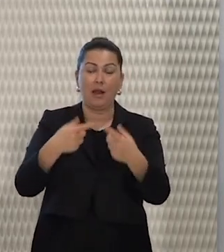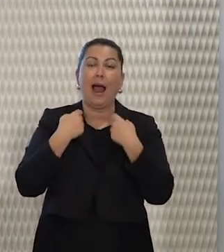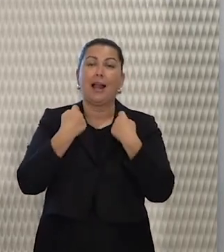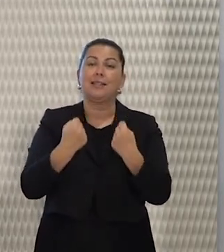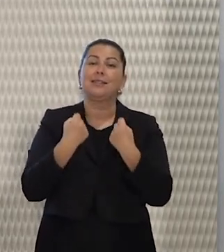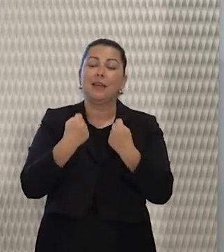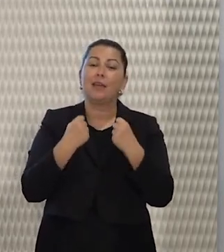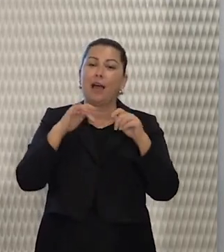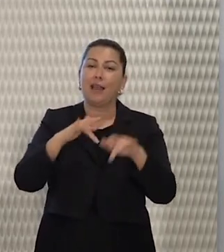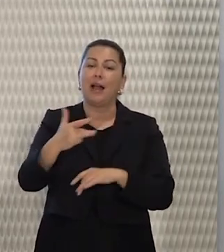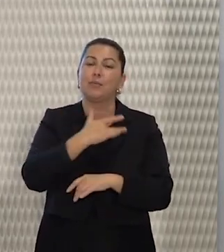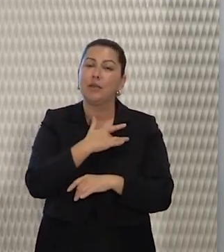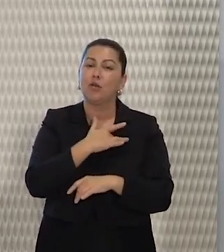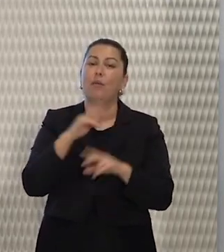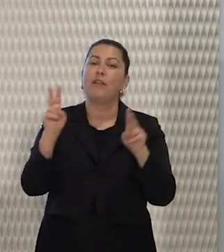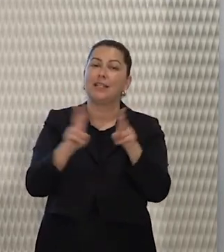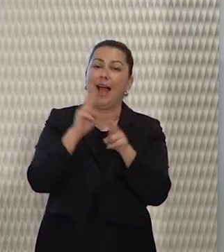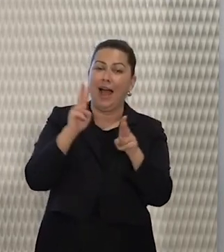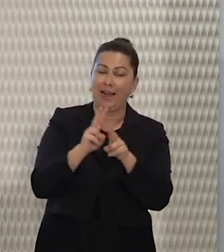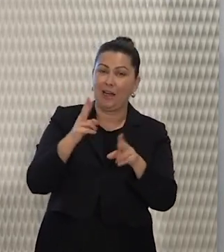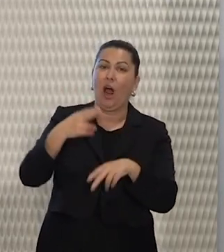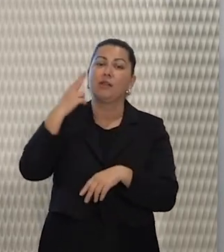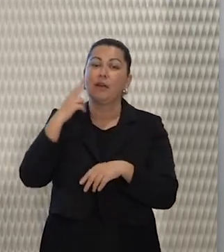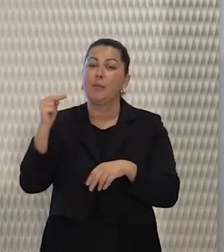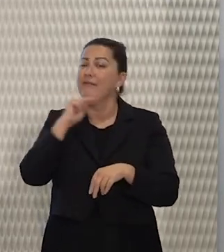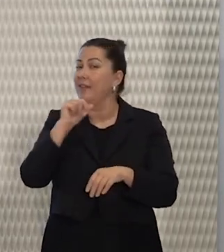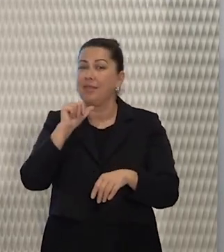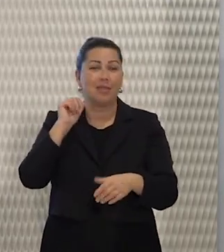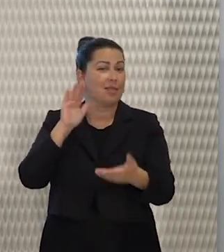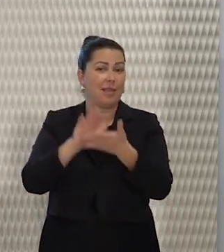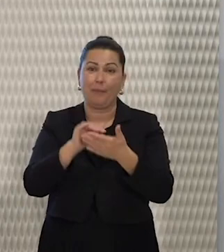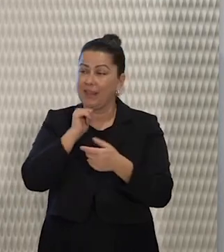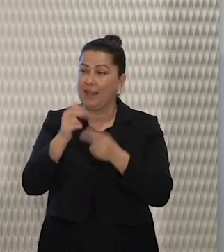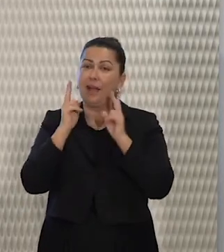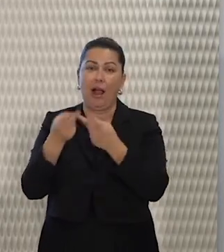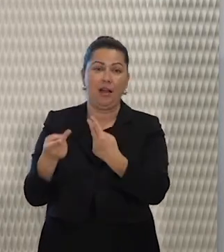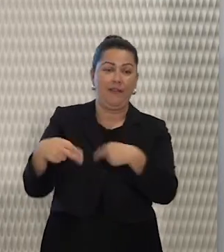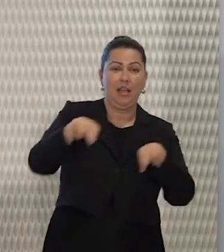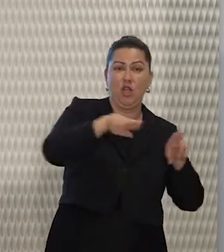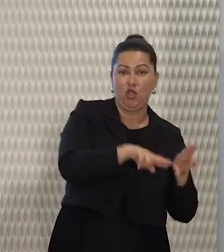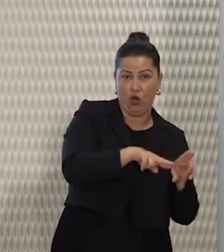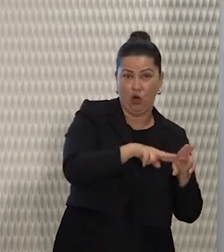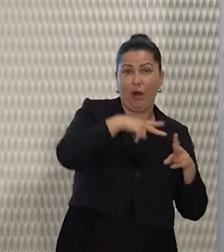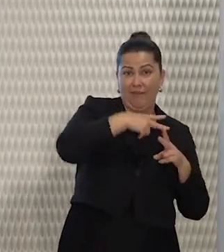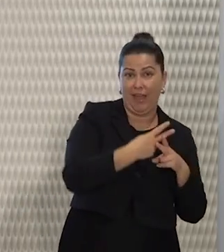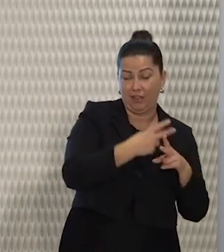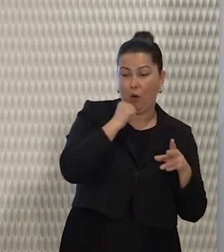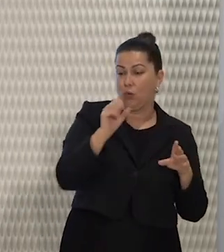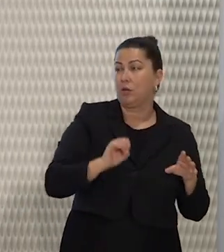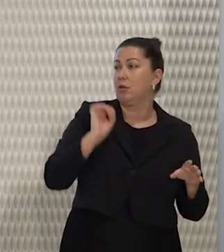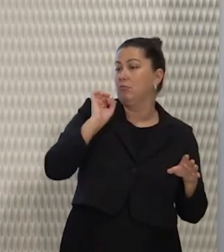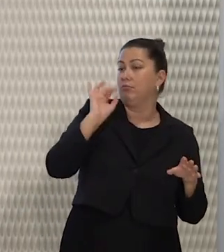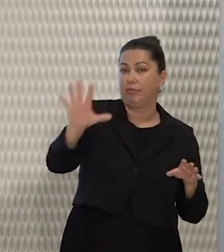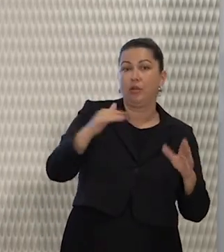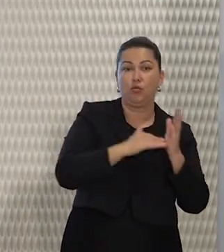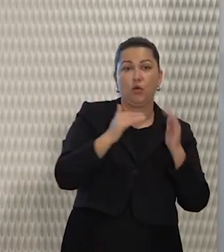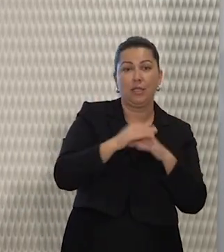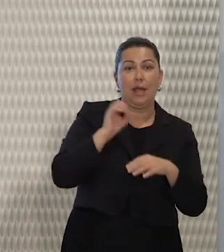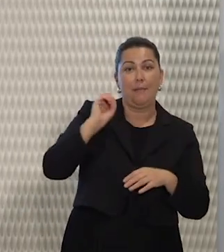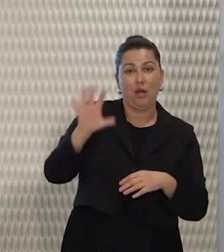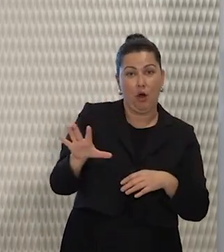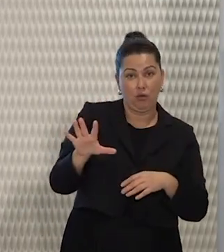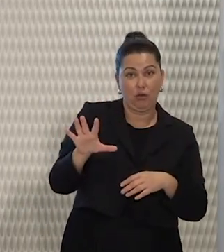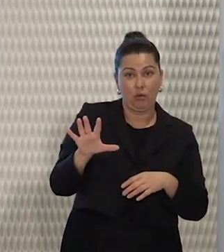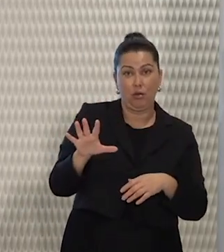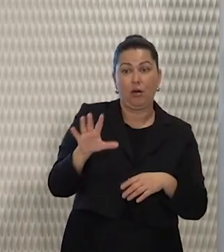als Angehöriger, als Unternehmer, wenn es nicht hinhaut, gibt es wieder den Weg retour und nicht den Weg raus aus dem System und dann